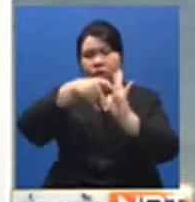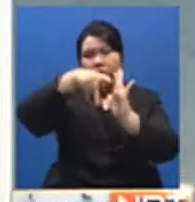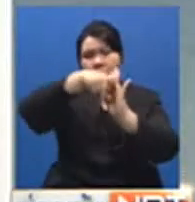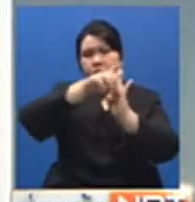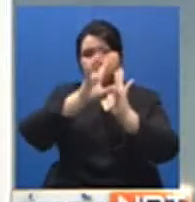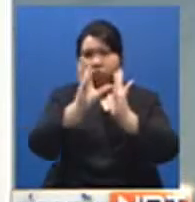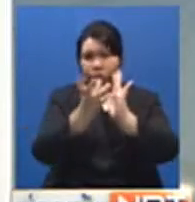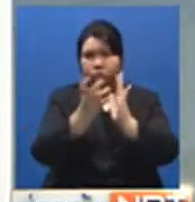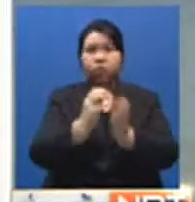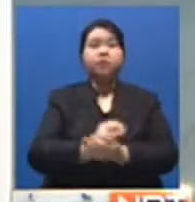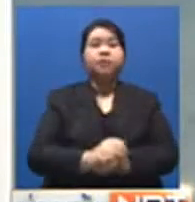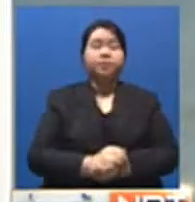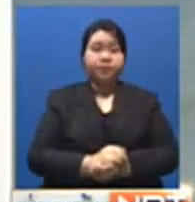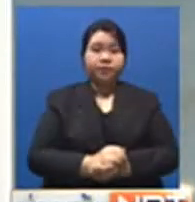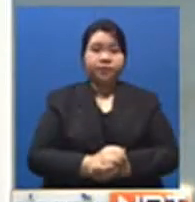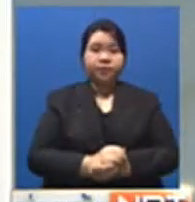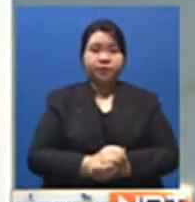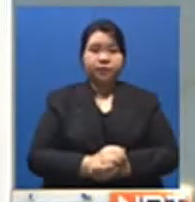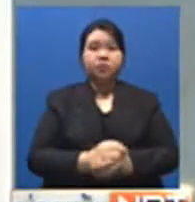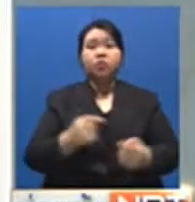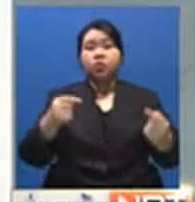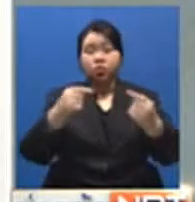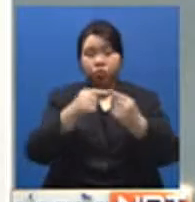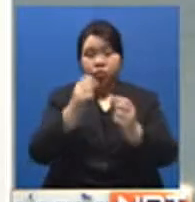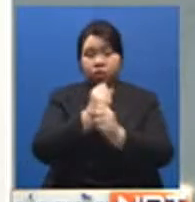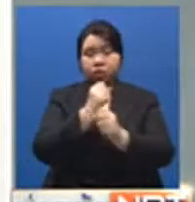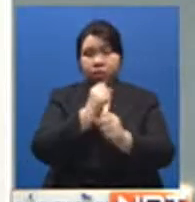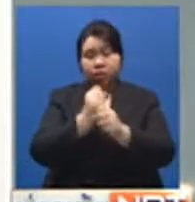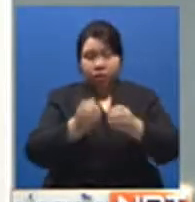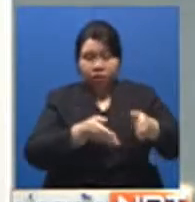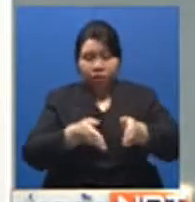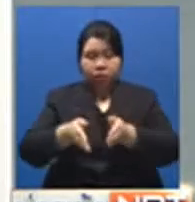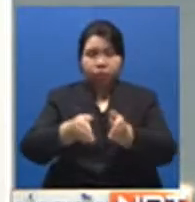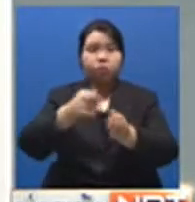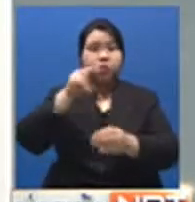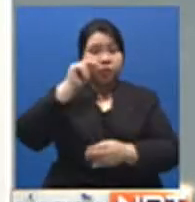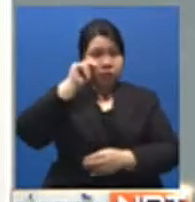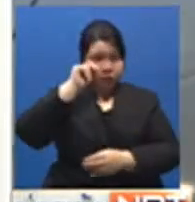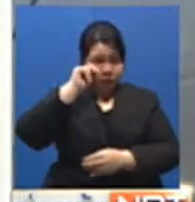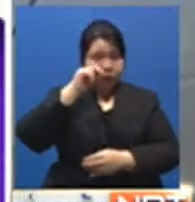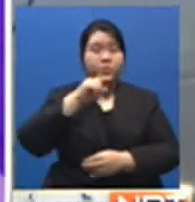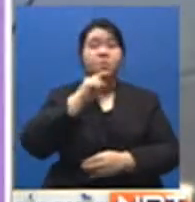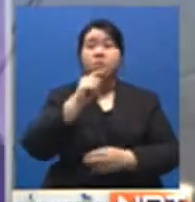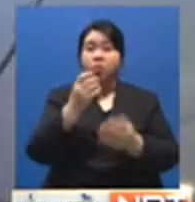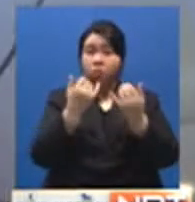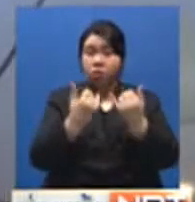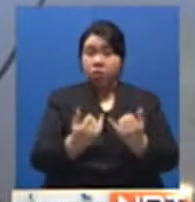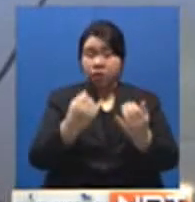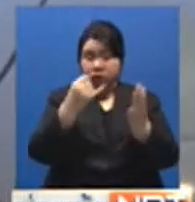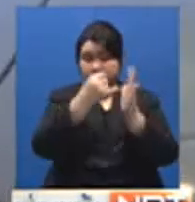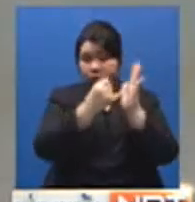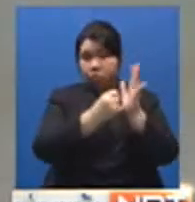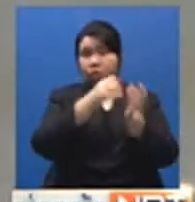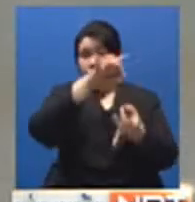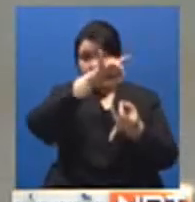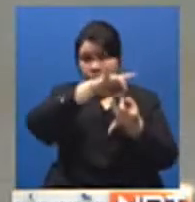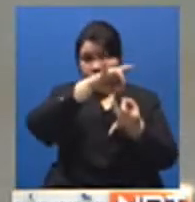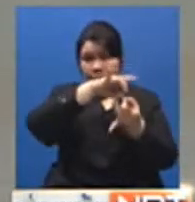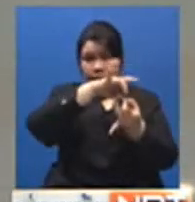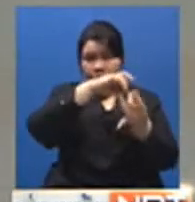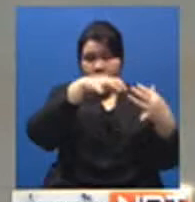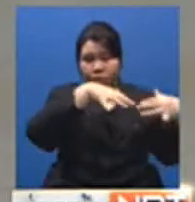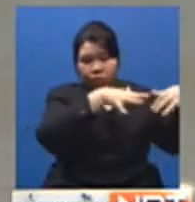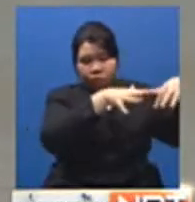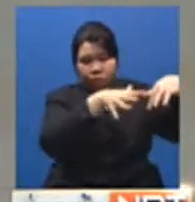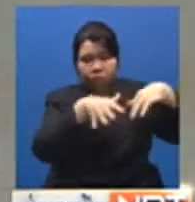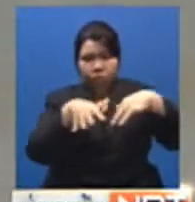โดยผู้อำนวยการสำนักชลประทานจังหวัดพิษณุโลกนะคะได้เปิดเผยถึงปริมาณน้ำจากจังหวัดสุโขทัยคะที่กำลังจะมาถึง